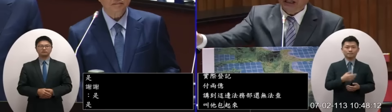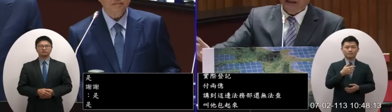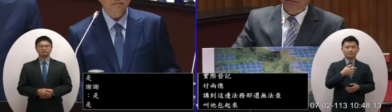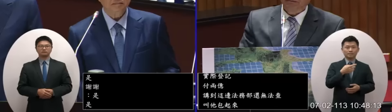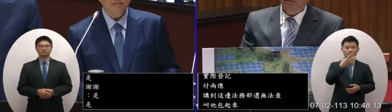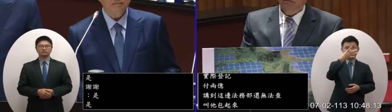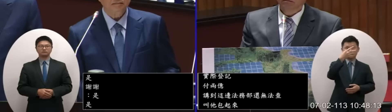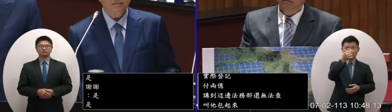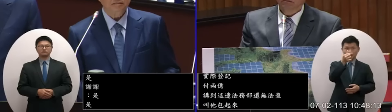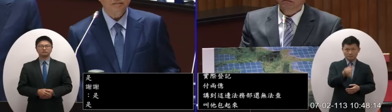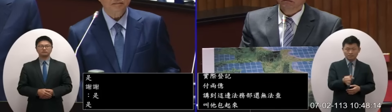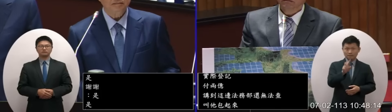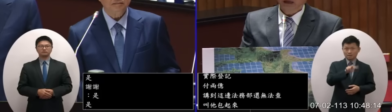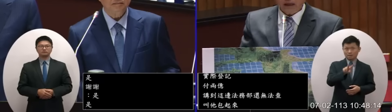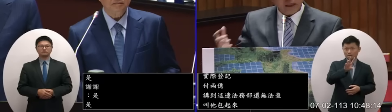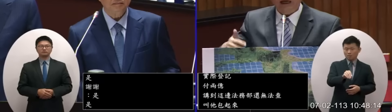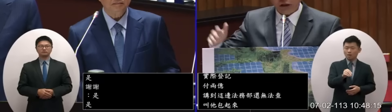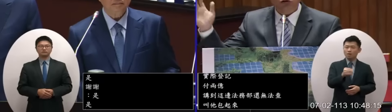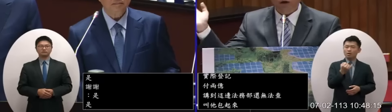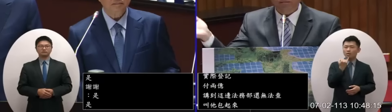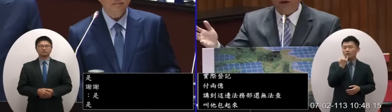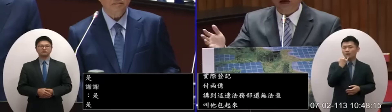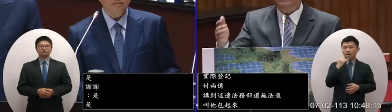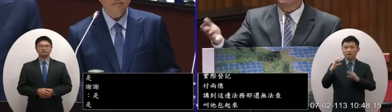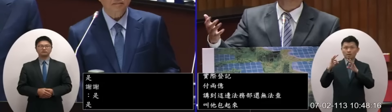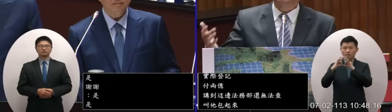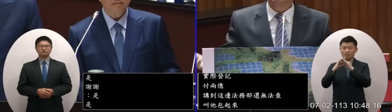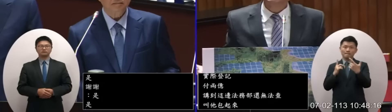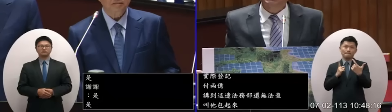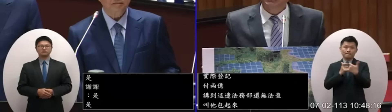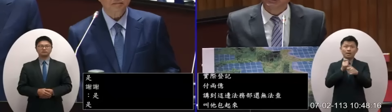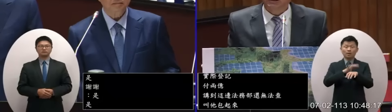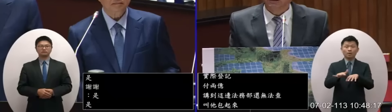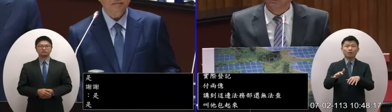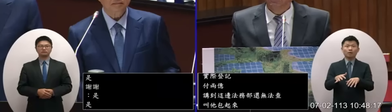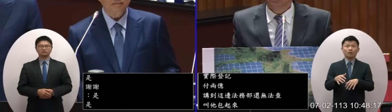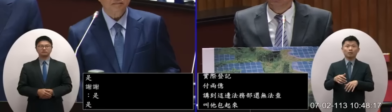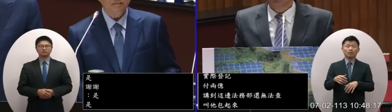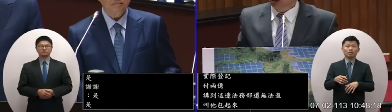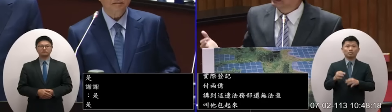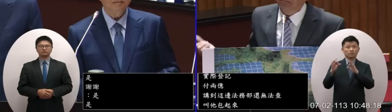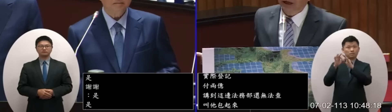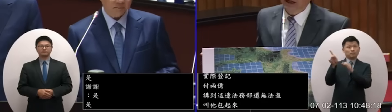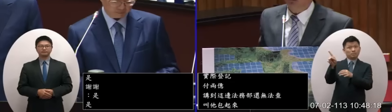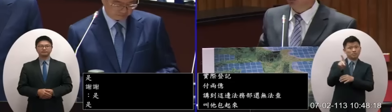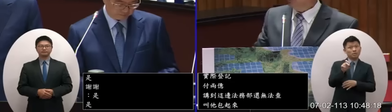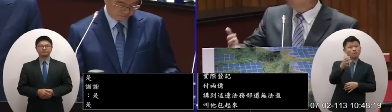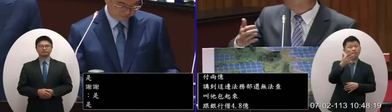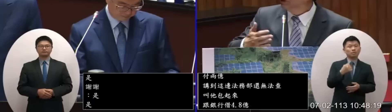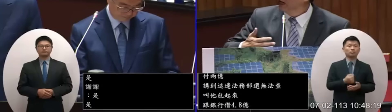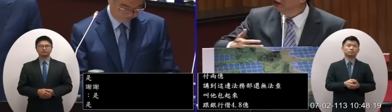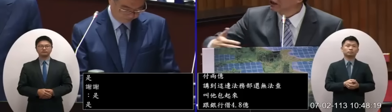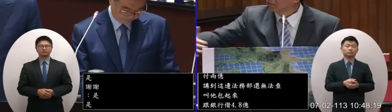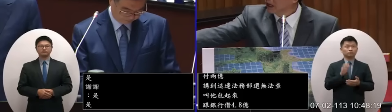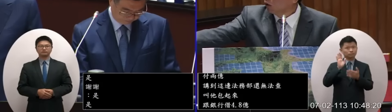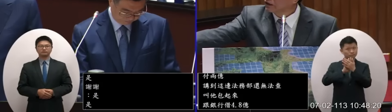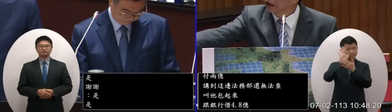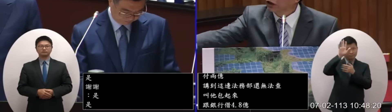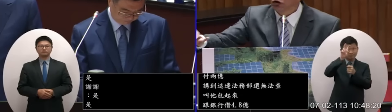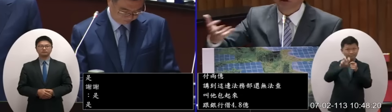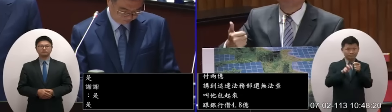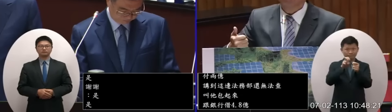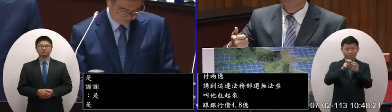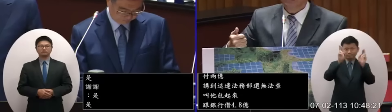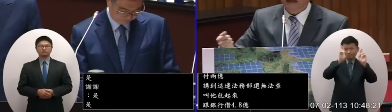啦。咱的银行是全力配合，啊，谁那银行要借4亿2？银行卖了，因为伊讲未来20年发展的